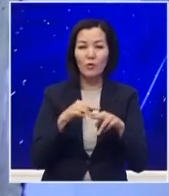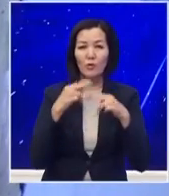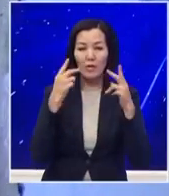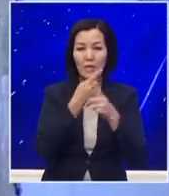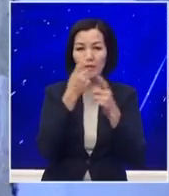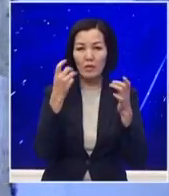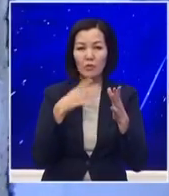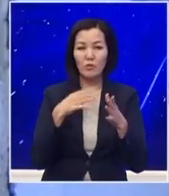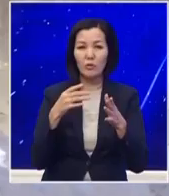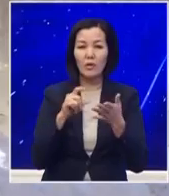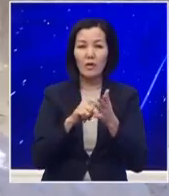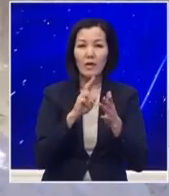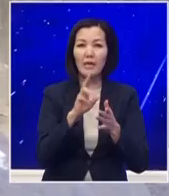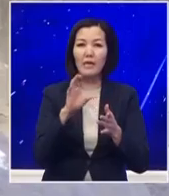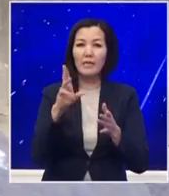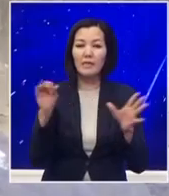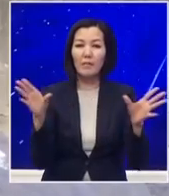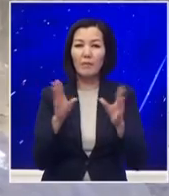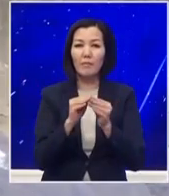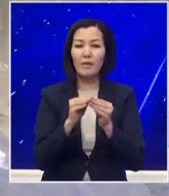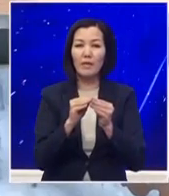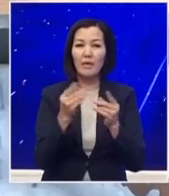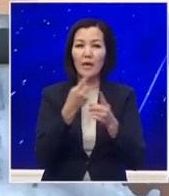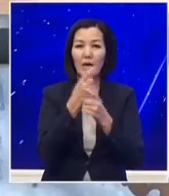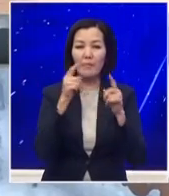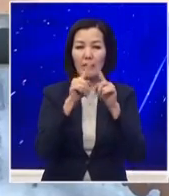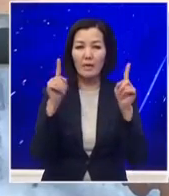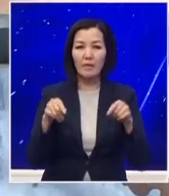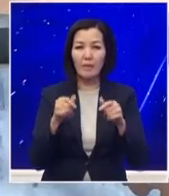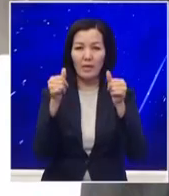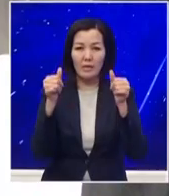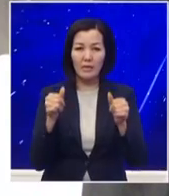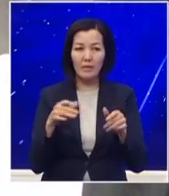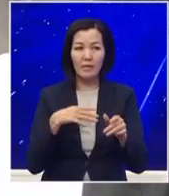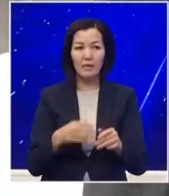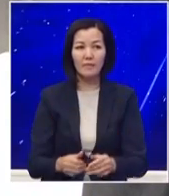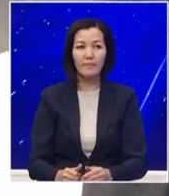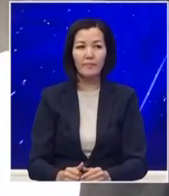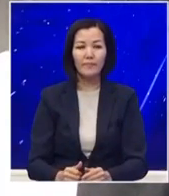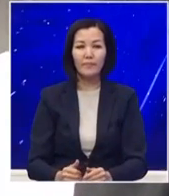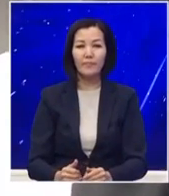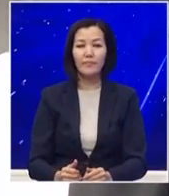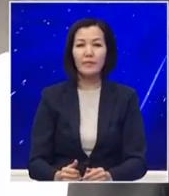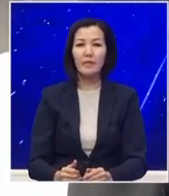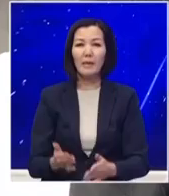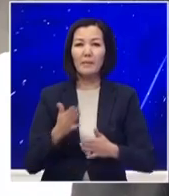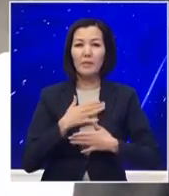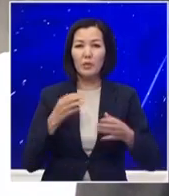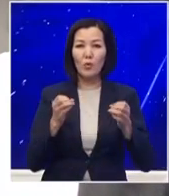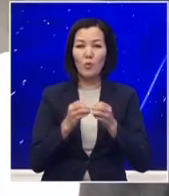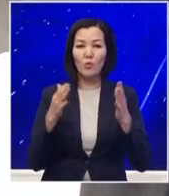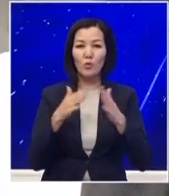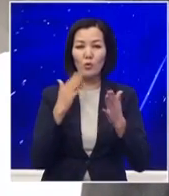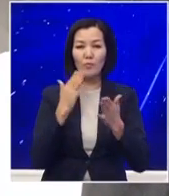ескерту үшін пәтер иелері кооперативімен бірге ақпараттық парақтарын ілді. У меня 10 домов. Бізде 10 үй